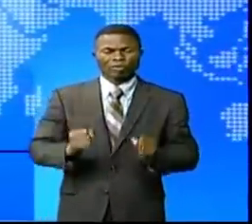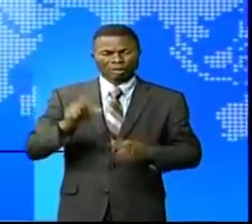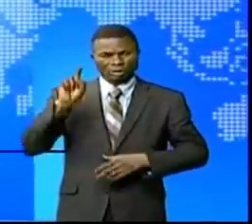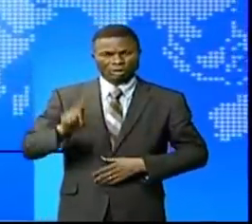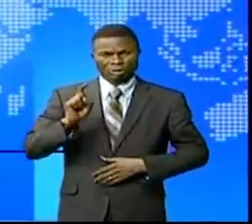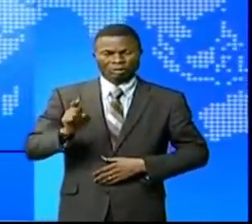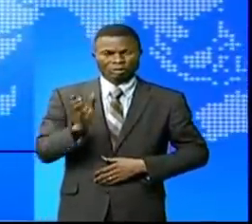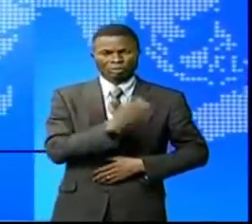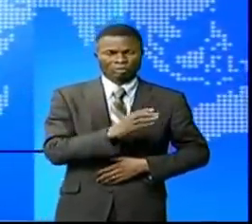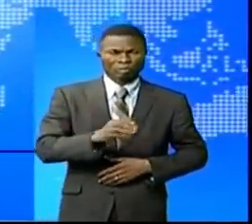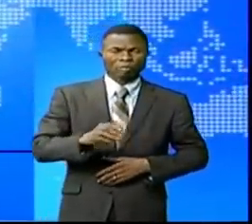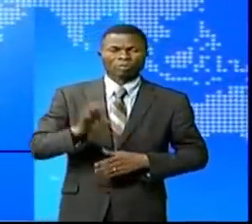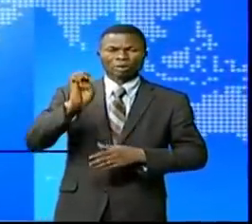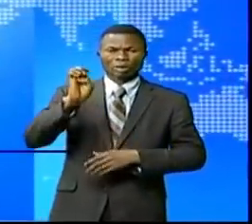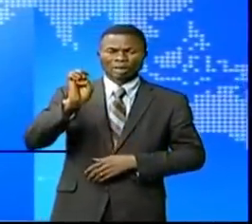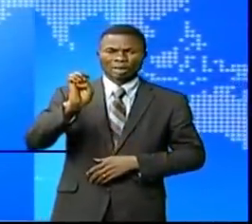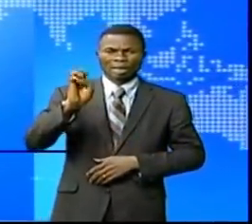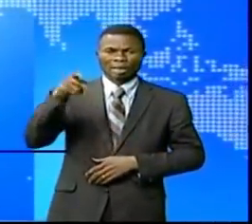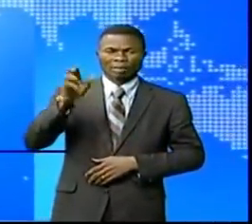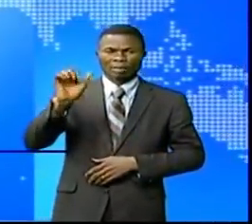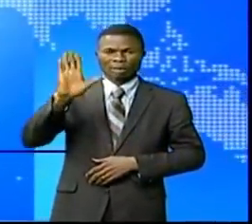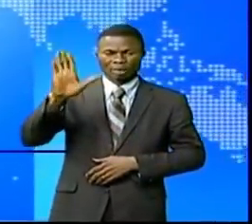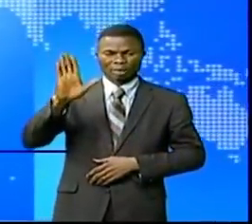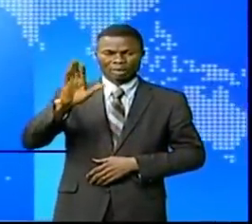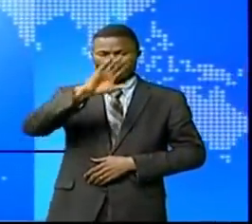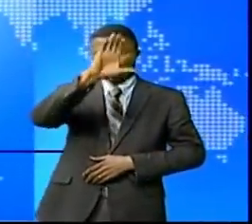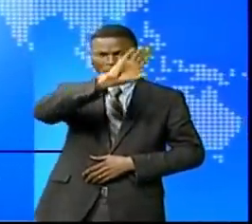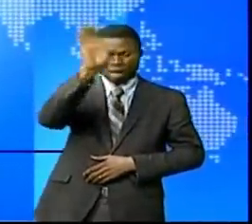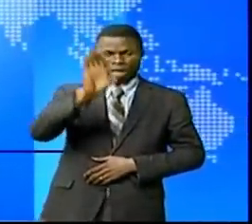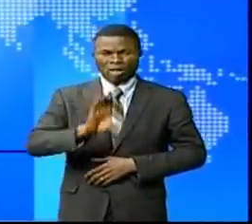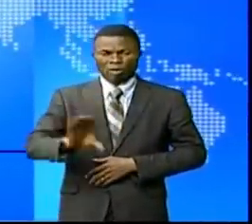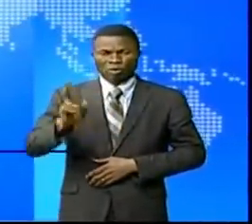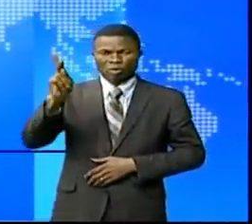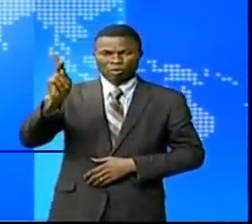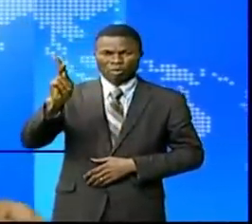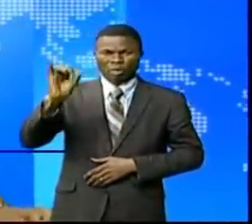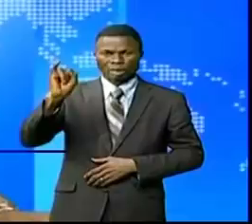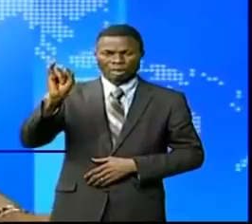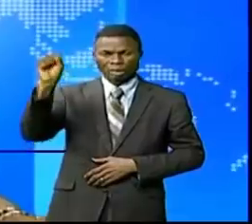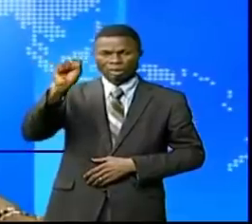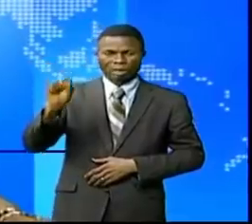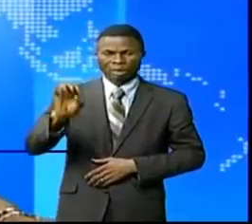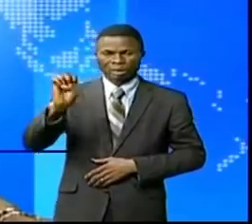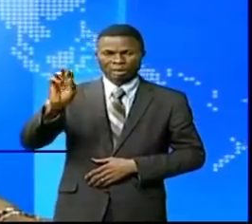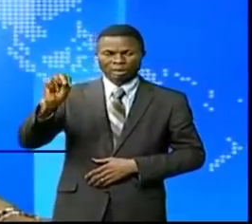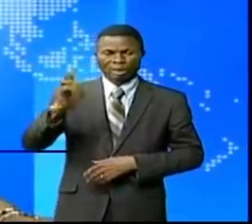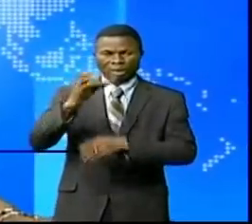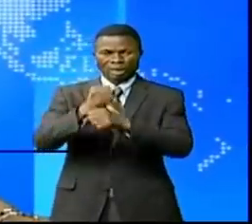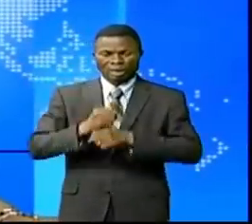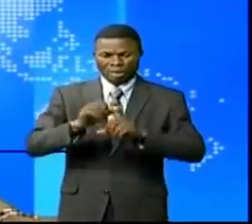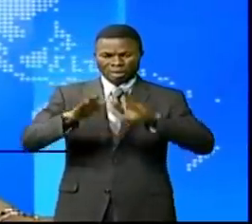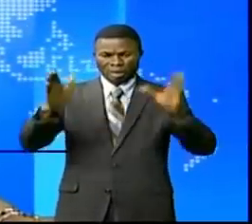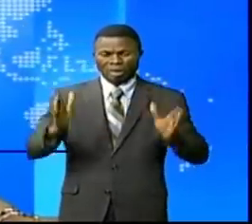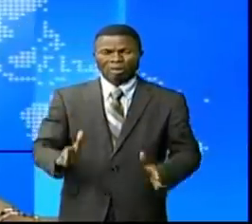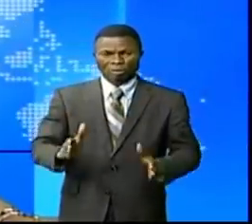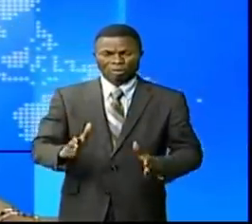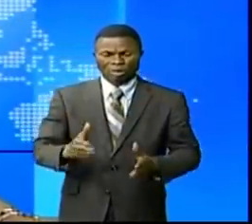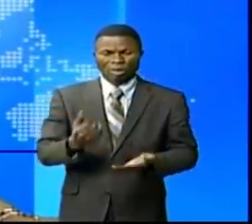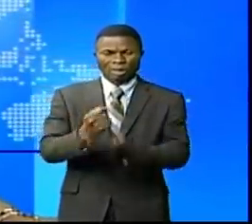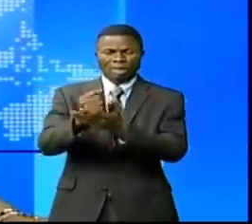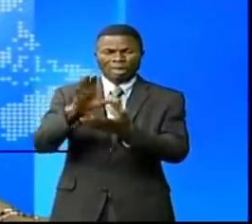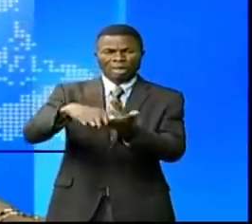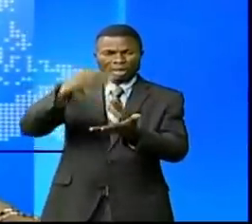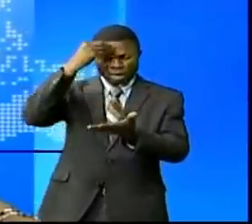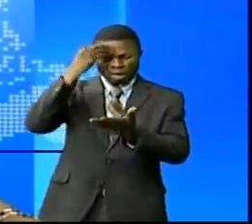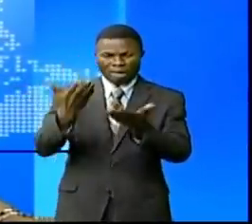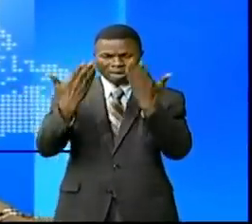Le P5 Bikanga dans la commune de Kisenso a reçu de bons pupitres pour permettre aux élèves de